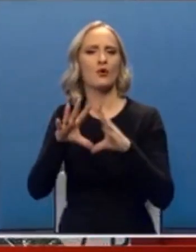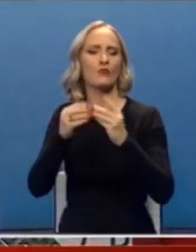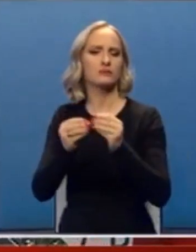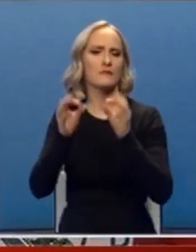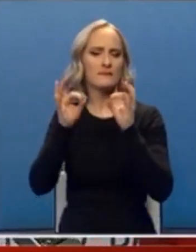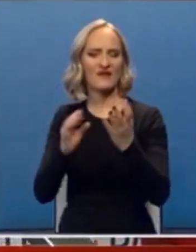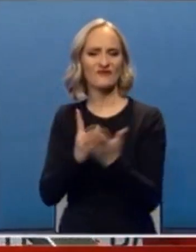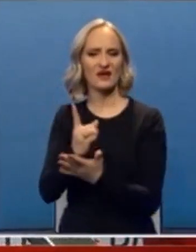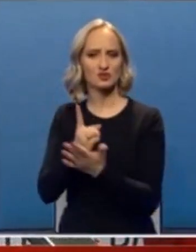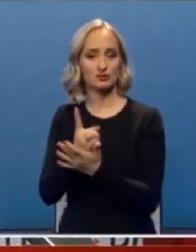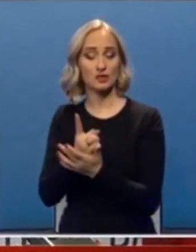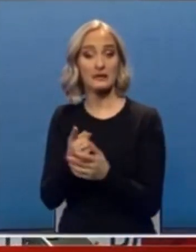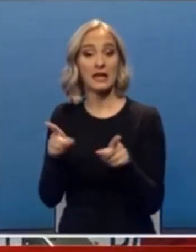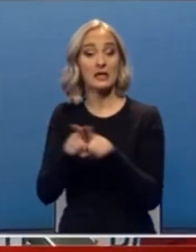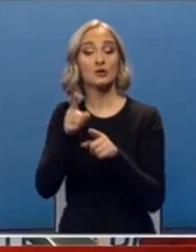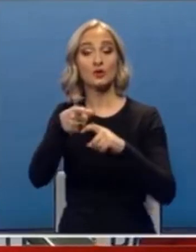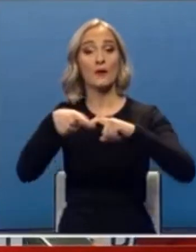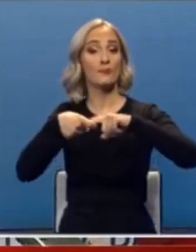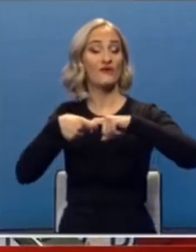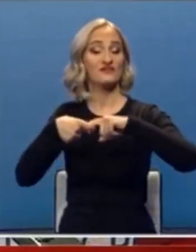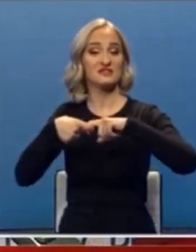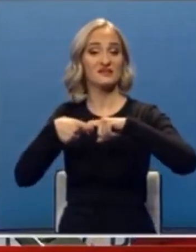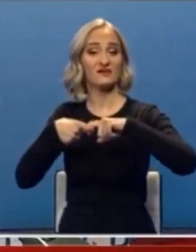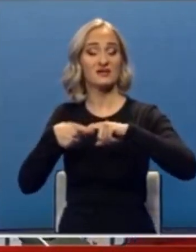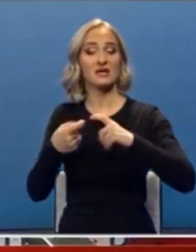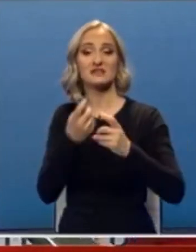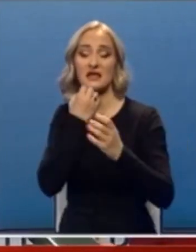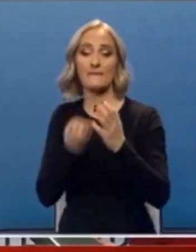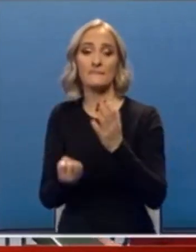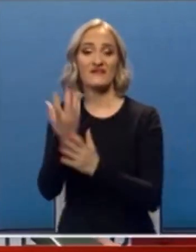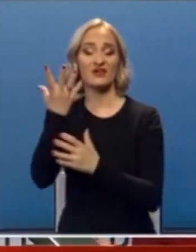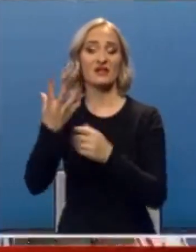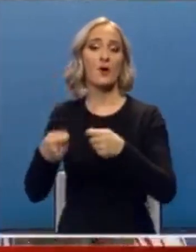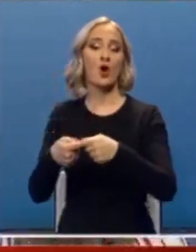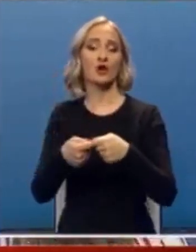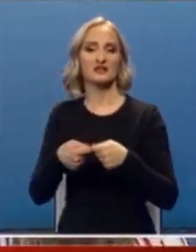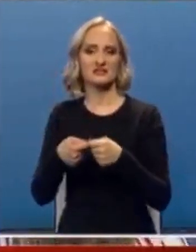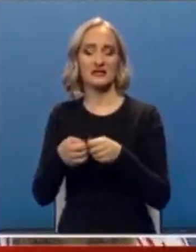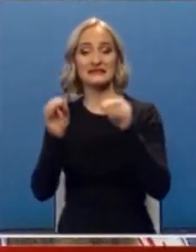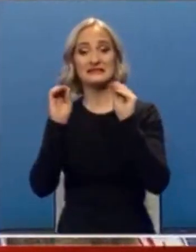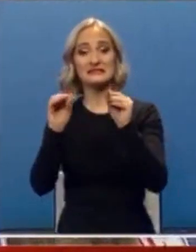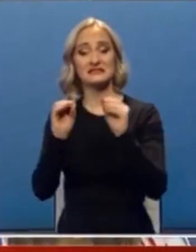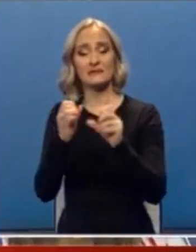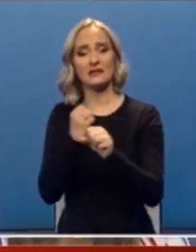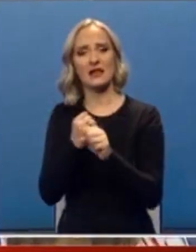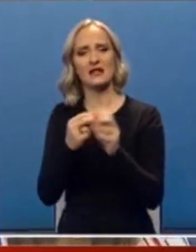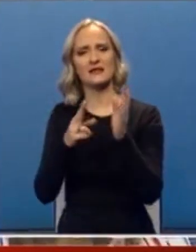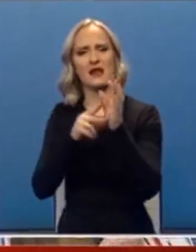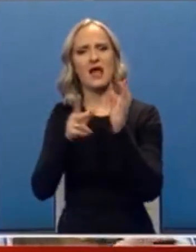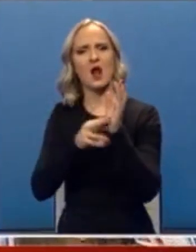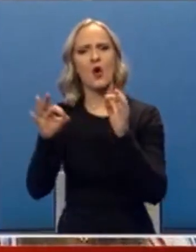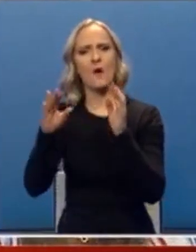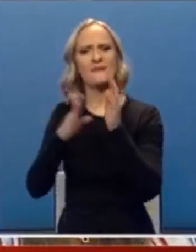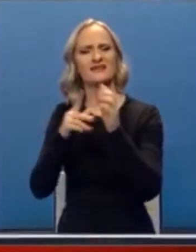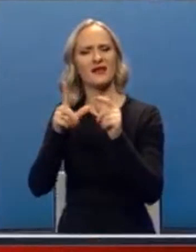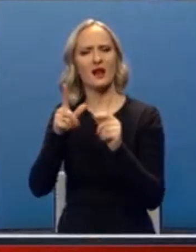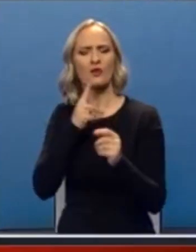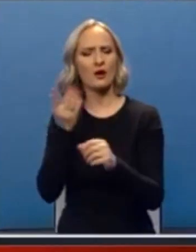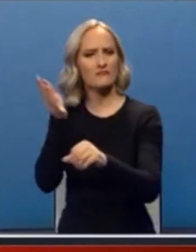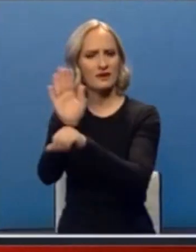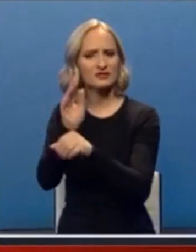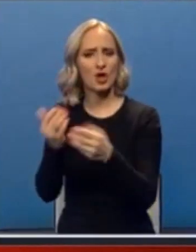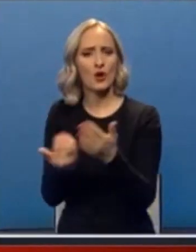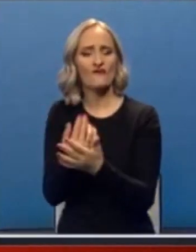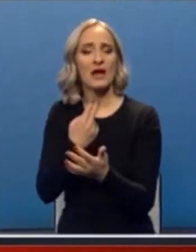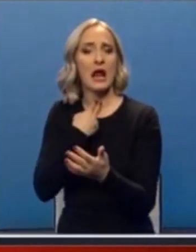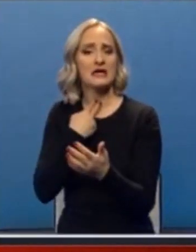konkretne rezultate, a tu i povezivanje sa privrednim organizacijama. Seminar se bavi nanomaterijalima, koji predstavljaju novu